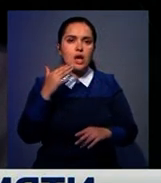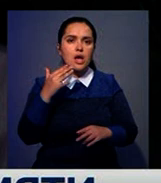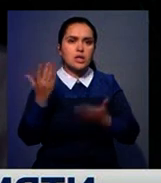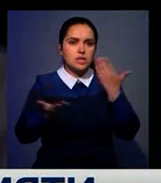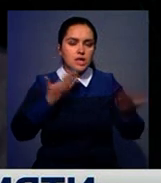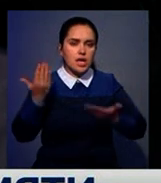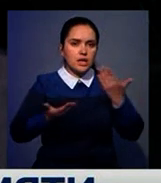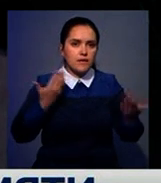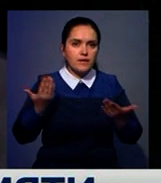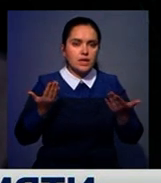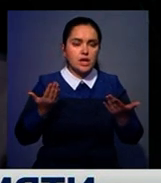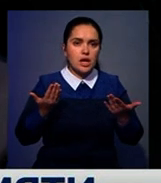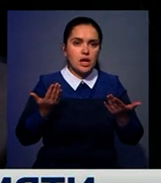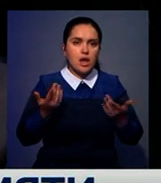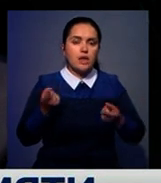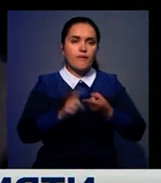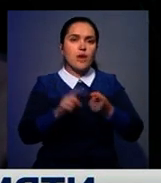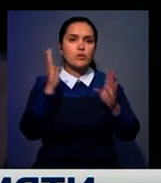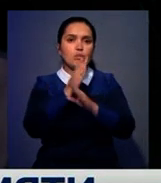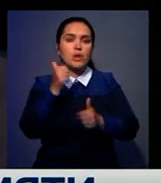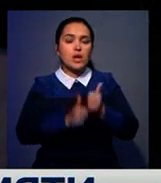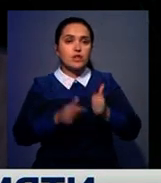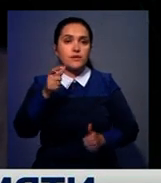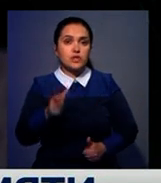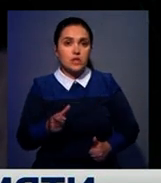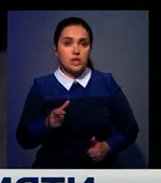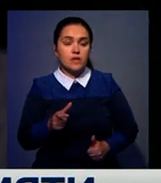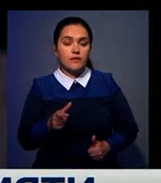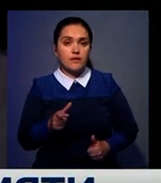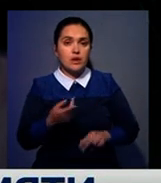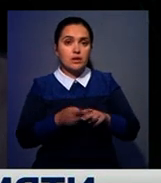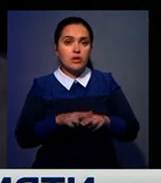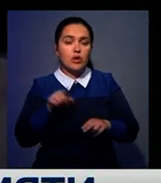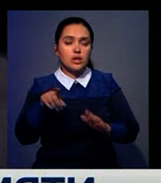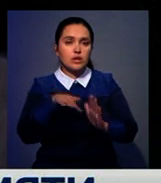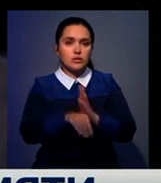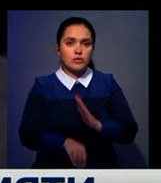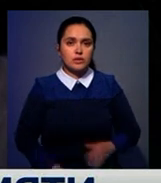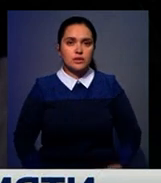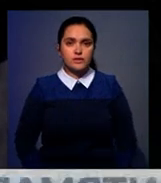исследования, связанные с судьбой каждого человека, которого это коснулось.